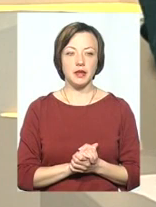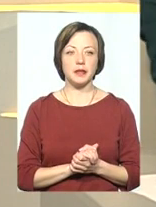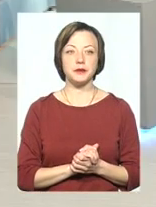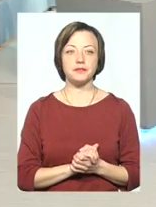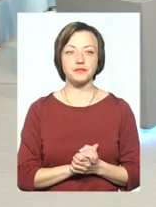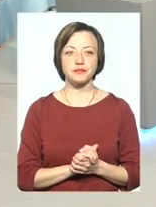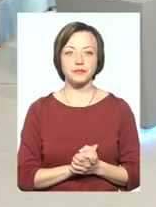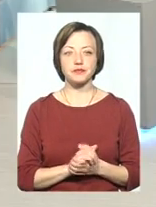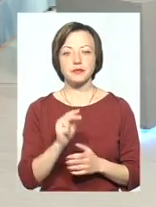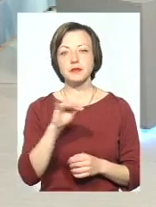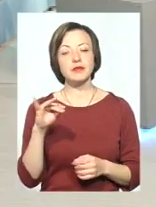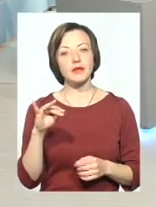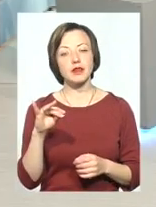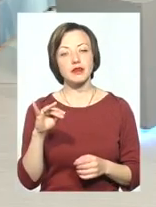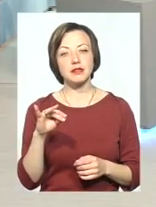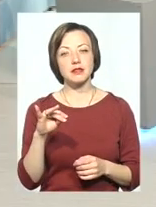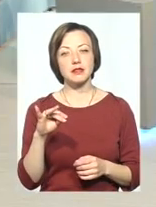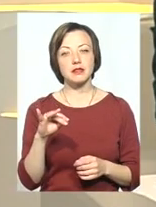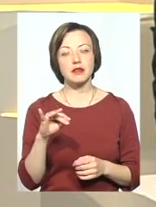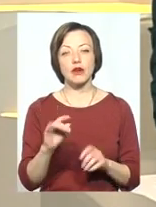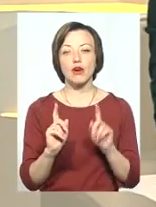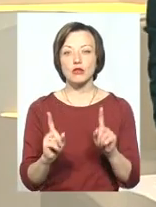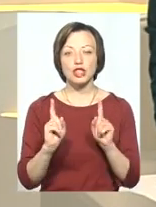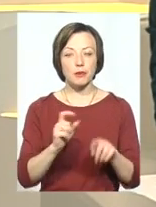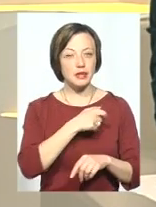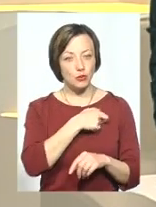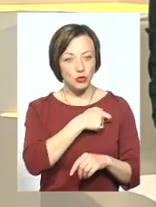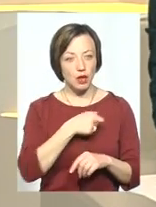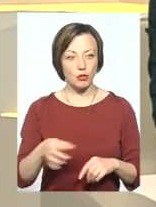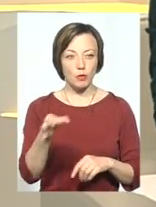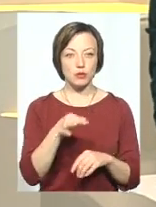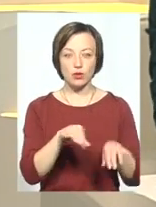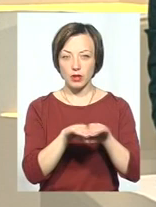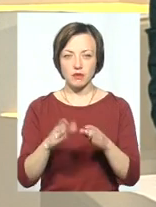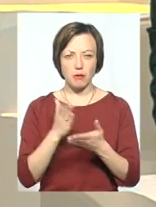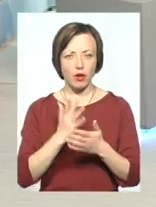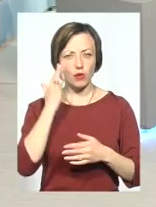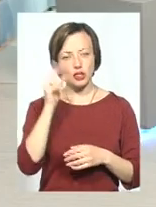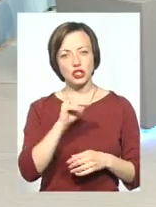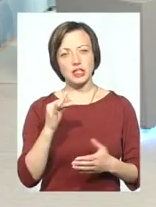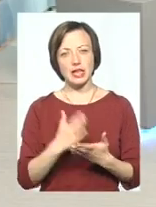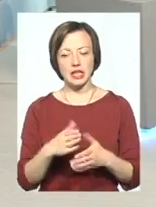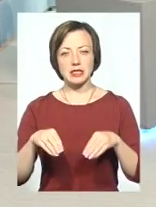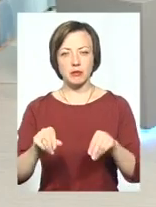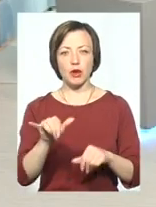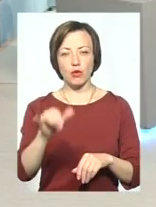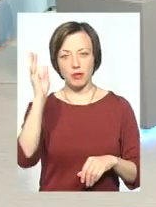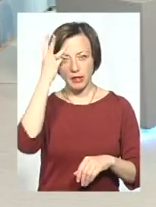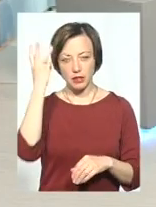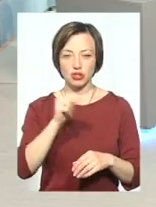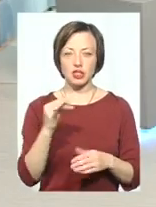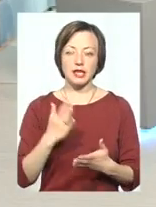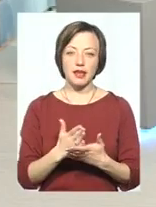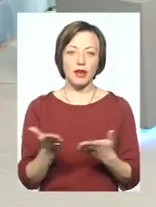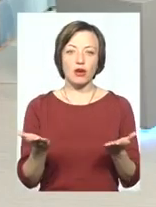Вікторовичу, чи загалом хоча б депутати обласного рівня мають уявлення, чи є земля в Хмельницькому, чи